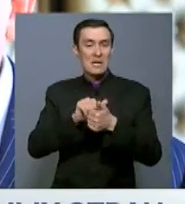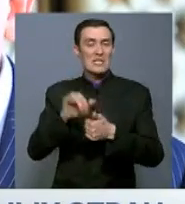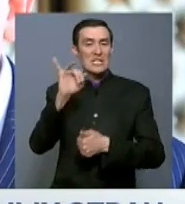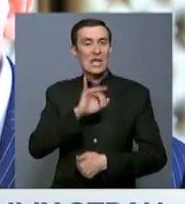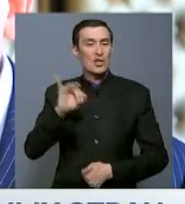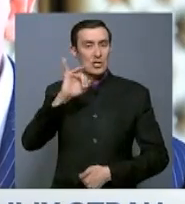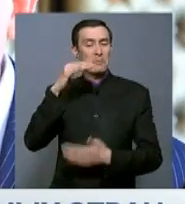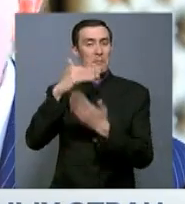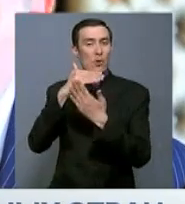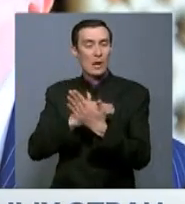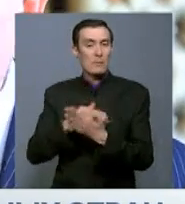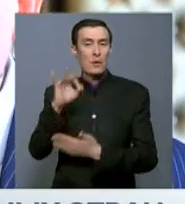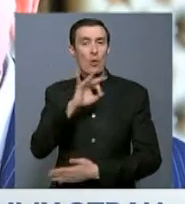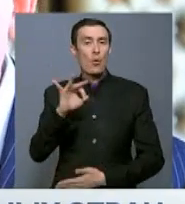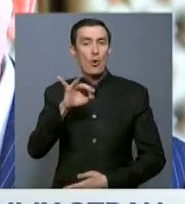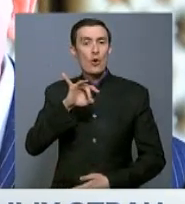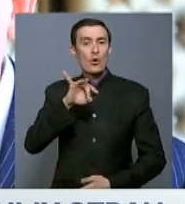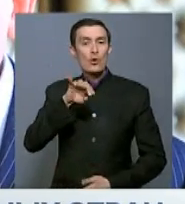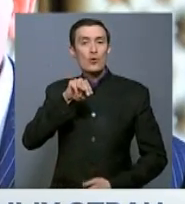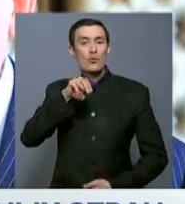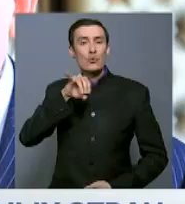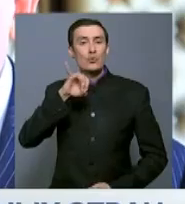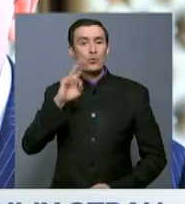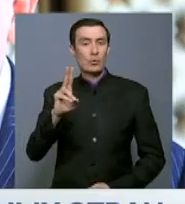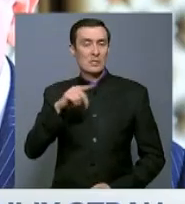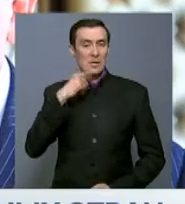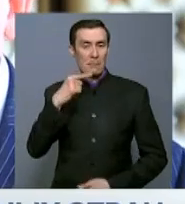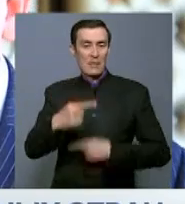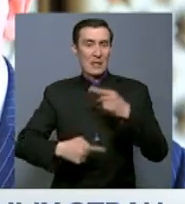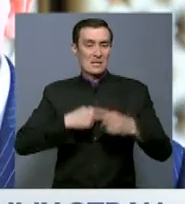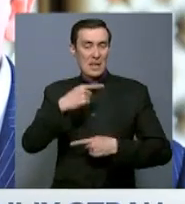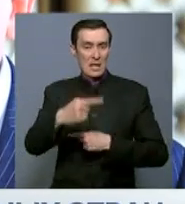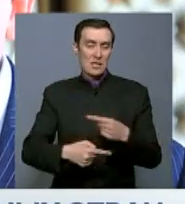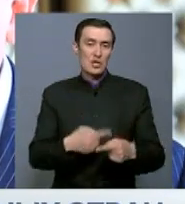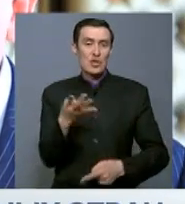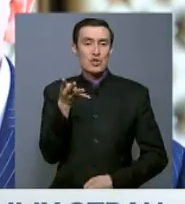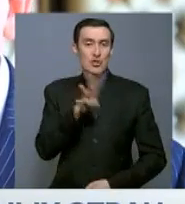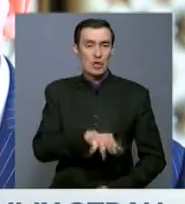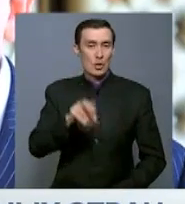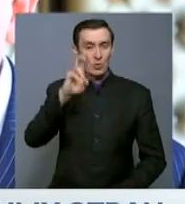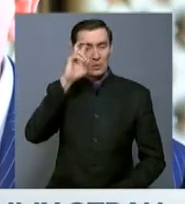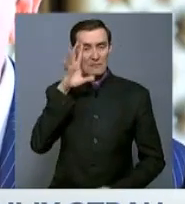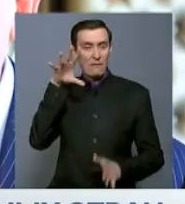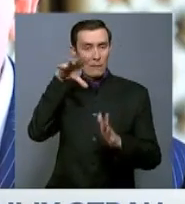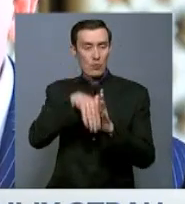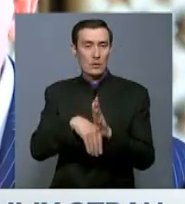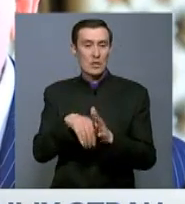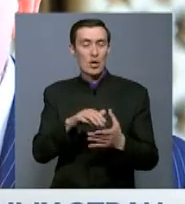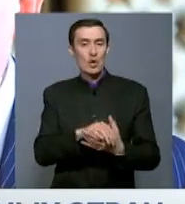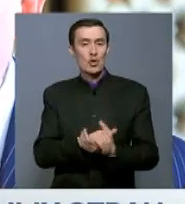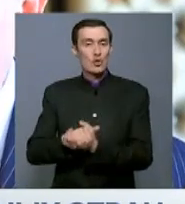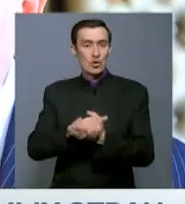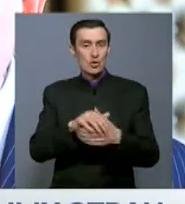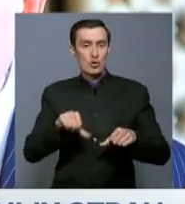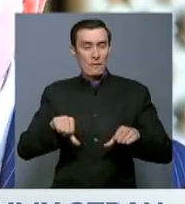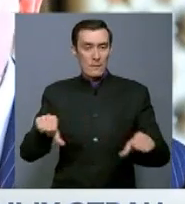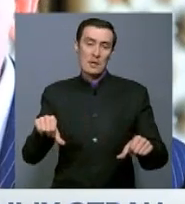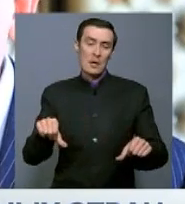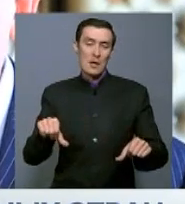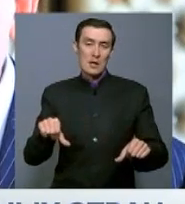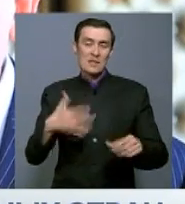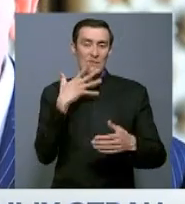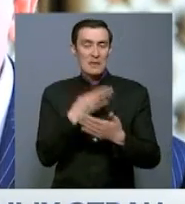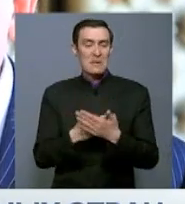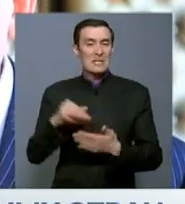историческими программами о тюркском наследии. Четыре государства, которые входят в Тюркский совет, обменялись